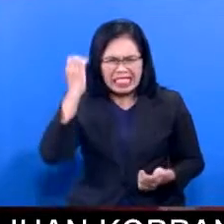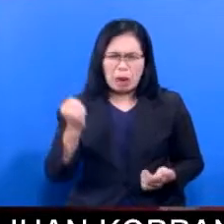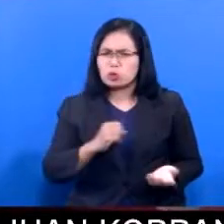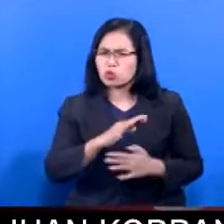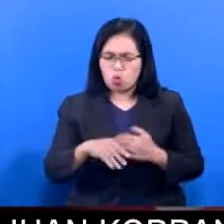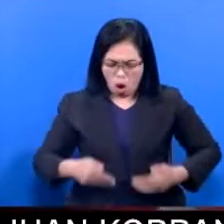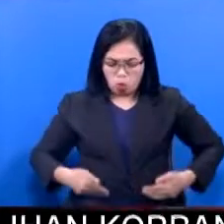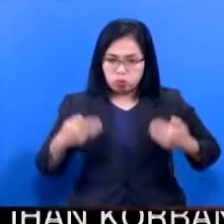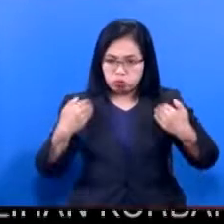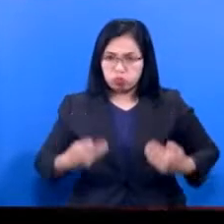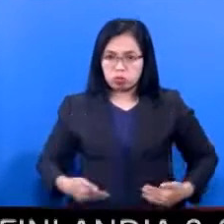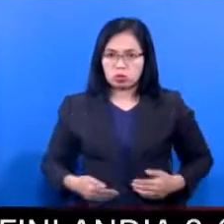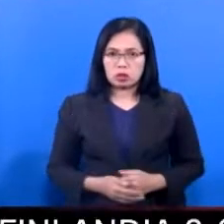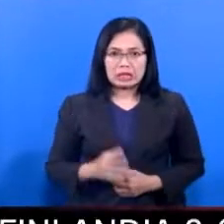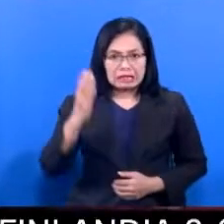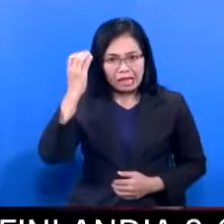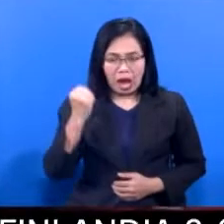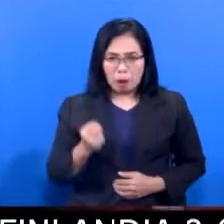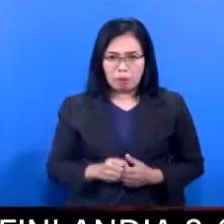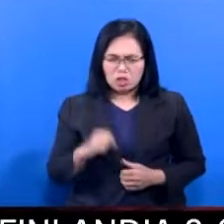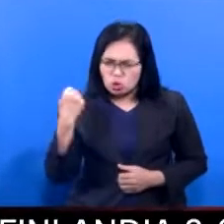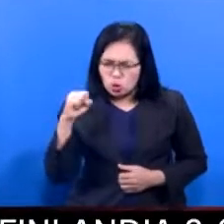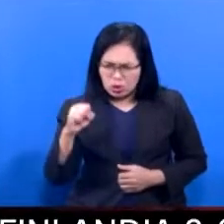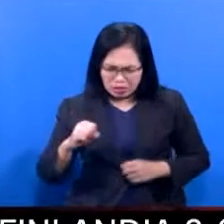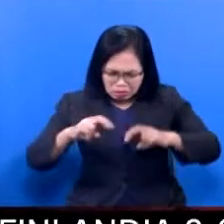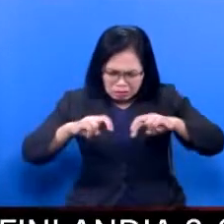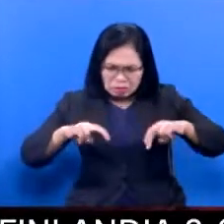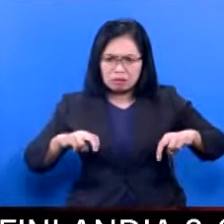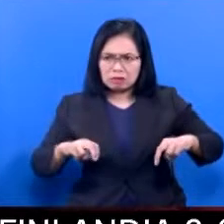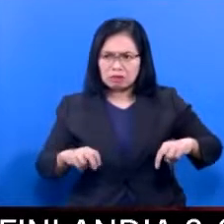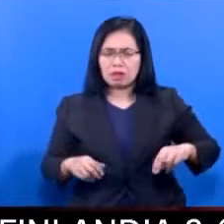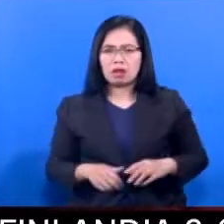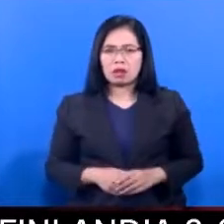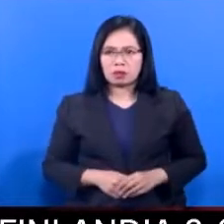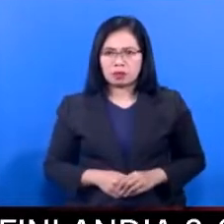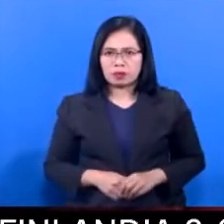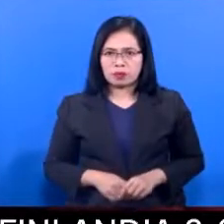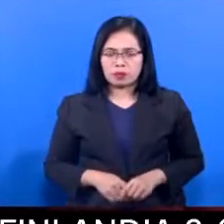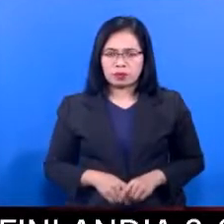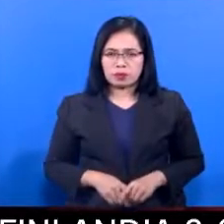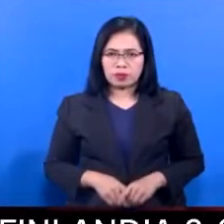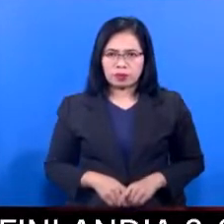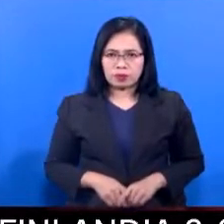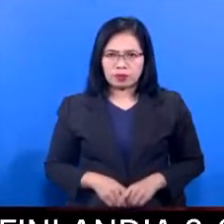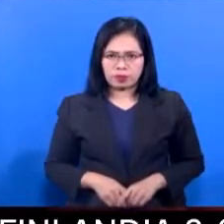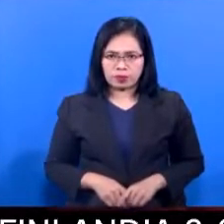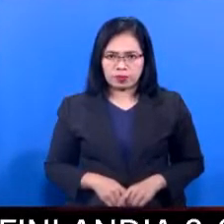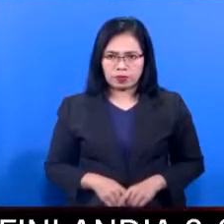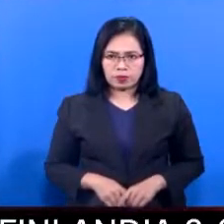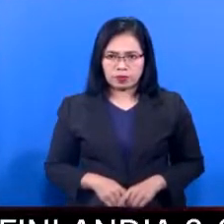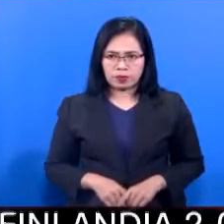itu bisa kita identifikasi. Jadi rata-rata korban semuanya dalam kondisi sulit untuk diidentifikasi.